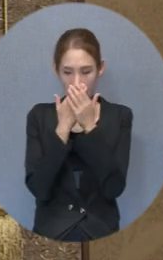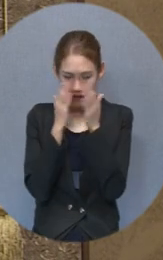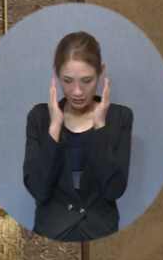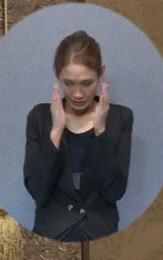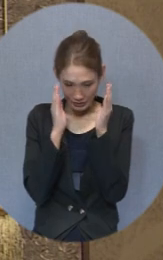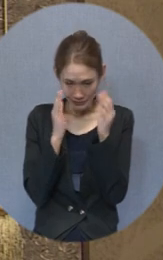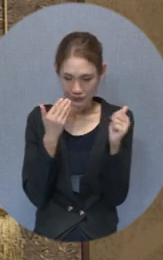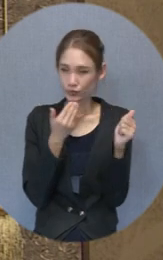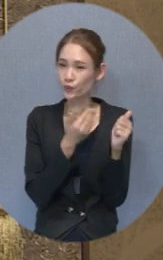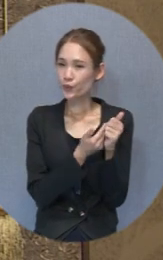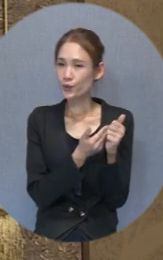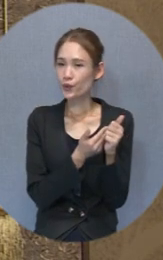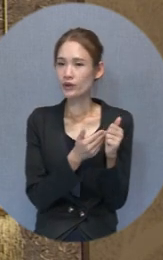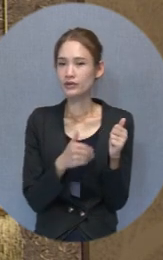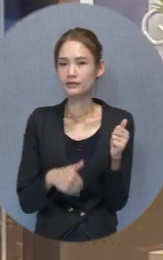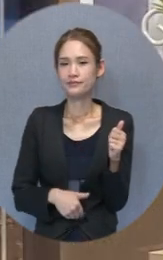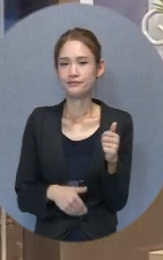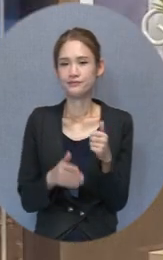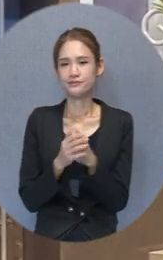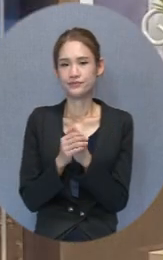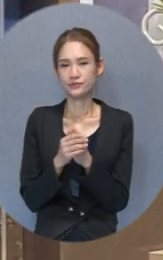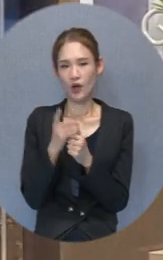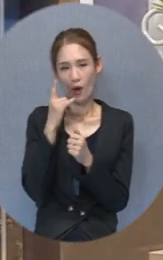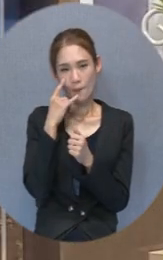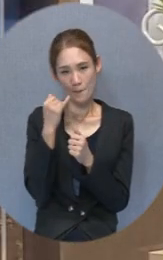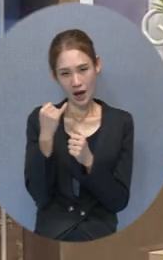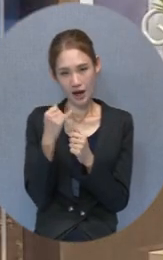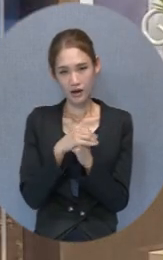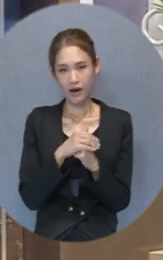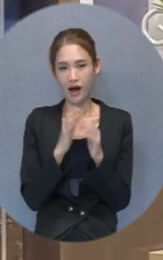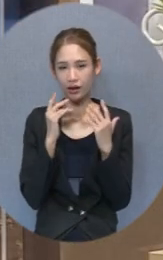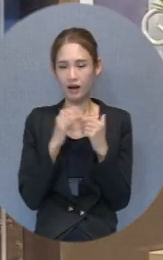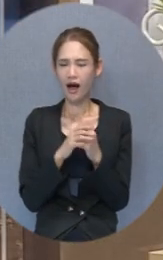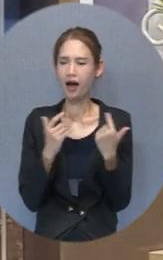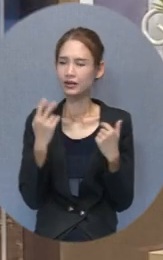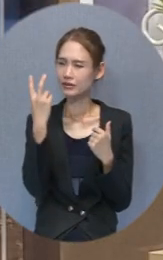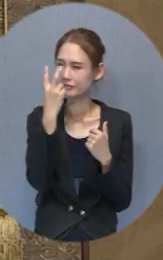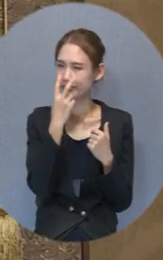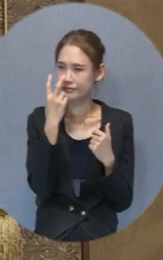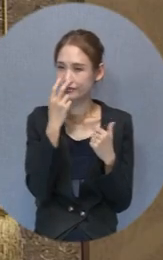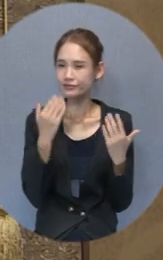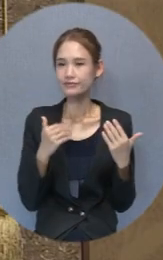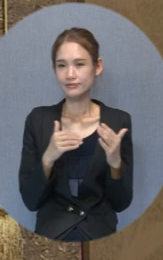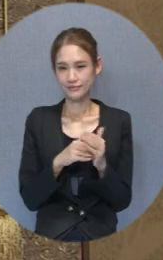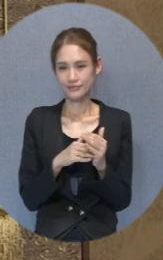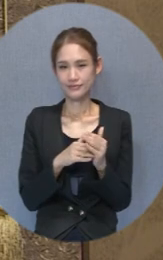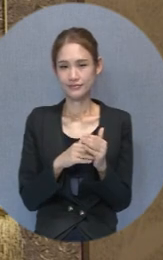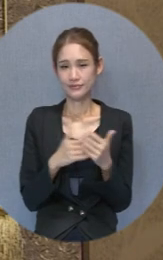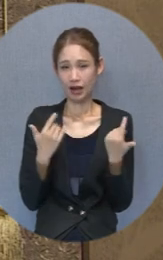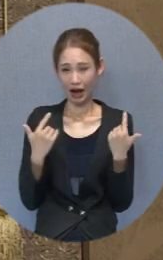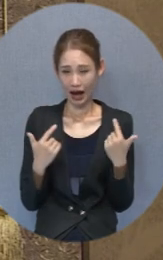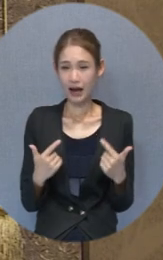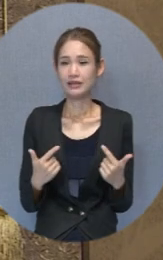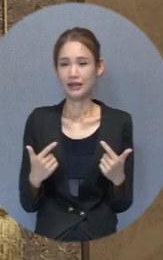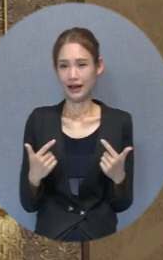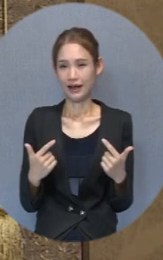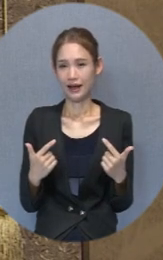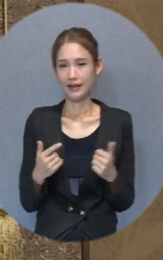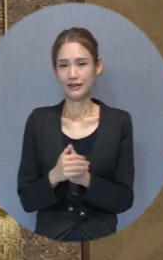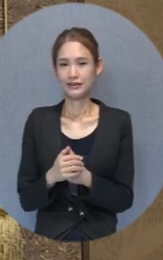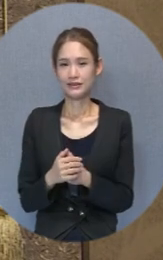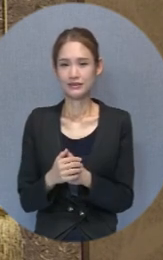되는데 네. 엄마 손이나 아이들이 항상 케어를 받아왔잖아요. 아. 네, 돌봄을 받아왔어요. 그러다가 학교를